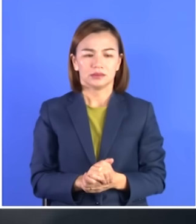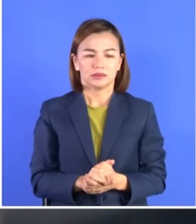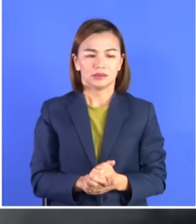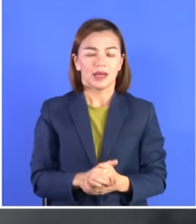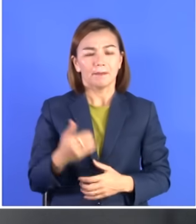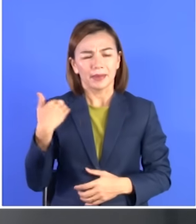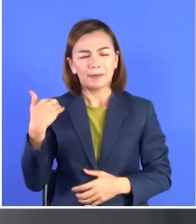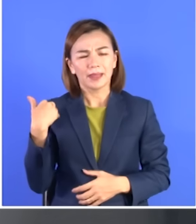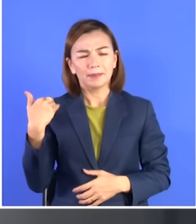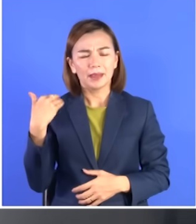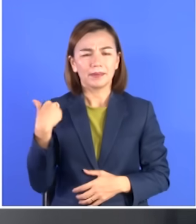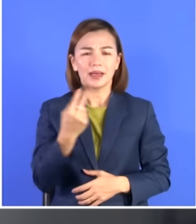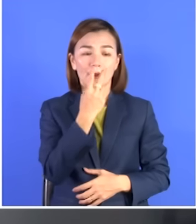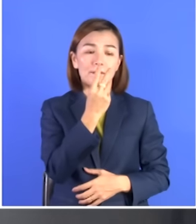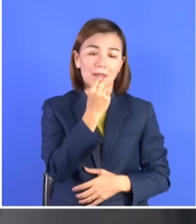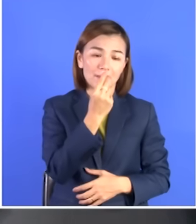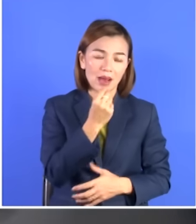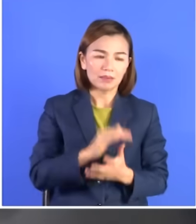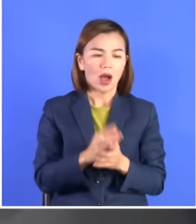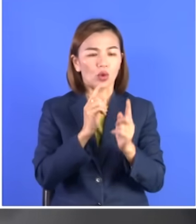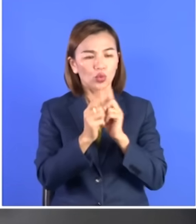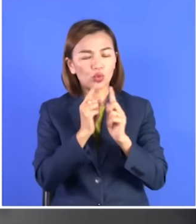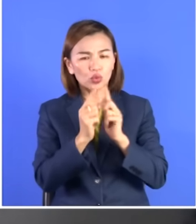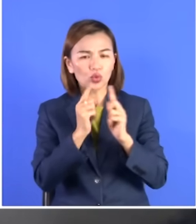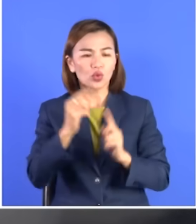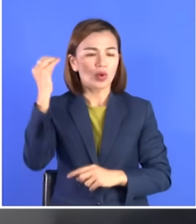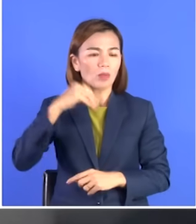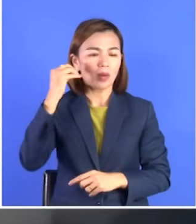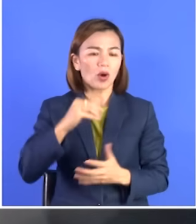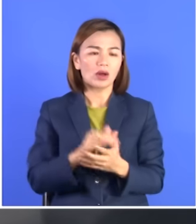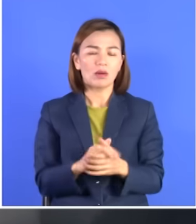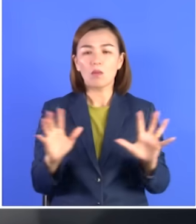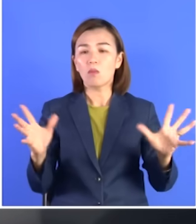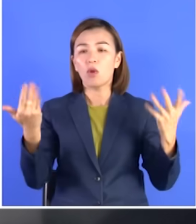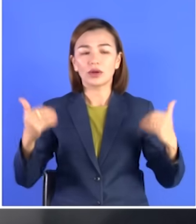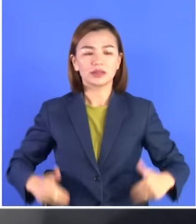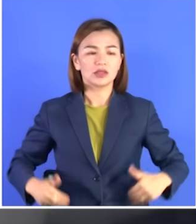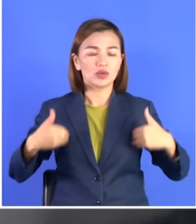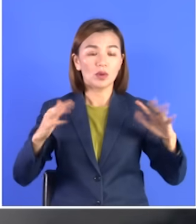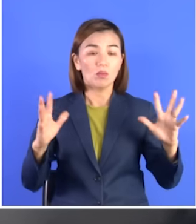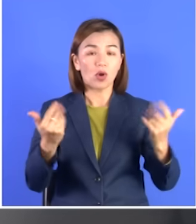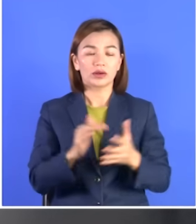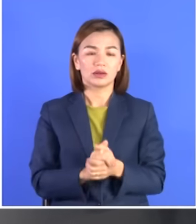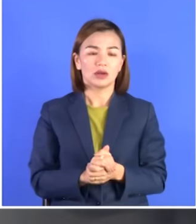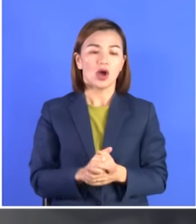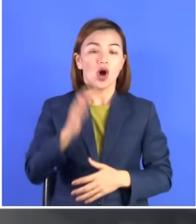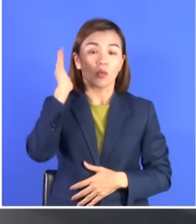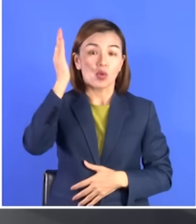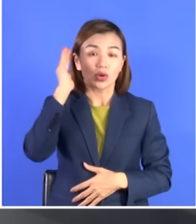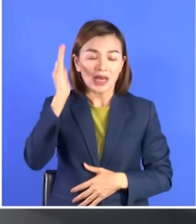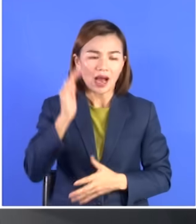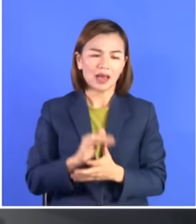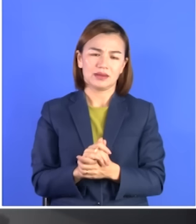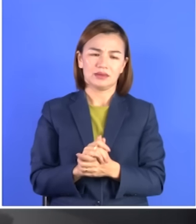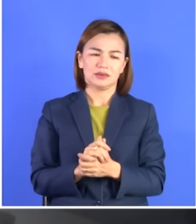มาปามปกติเลยมีการมาปรับทุกข์กับตัวเธอบ่อยว่าไม่เหลืออะไรแล้วเมื่อติดต่อผู้ชายไม่ได้ก็จะมาคุยอะไรกัน